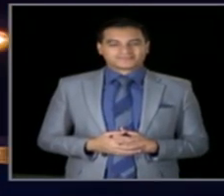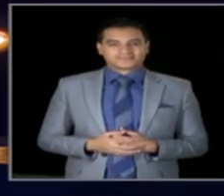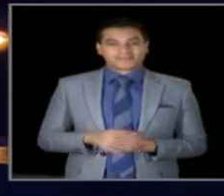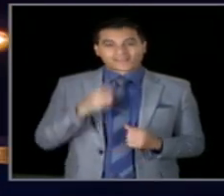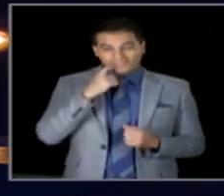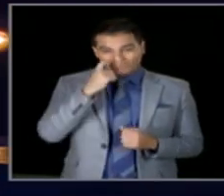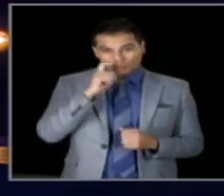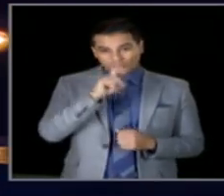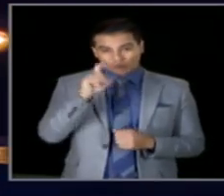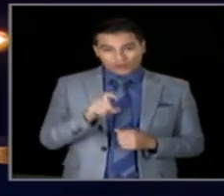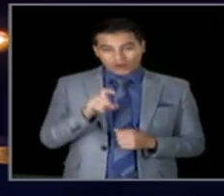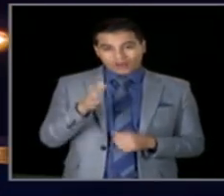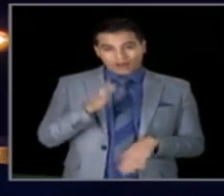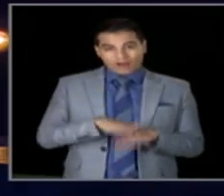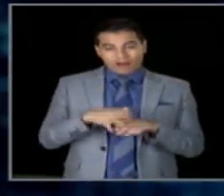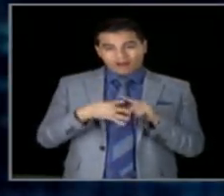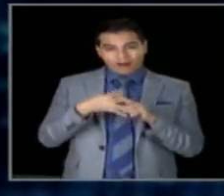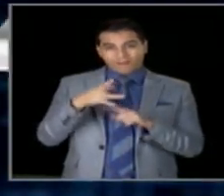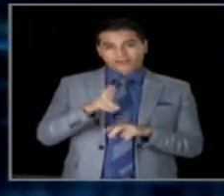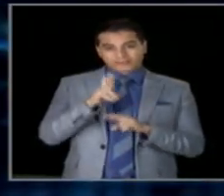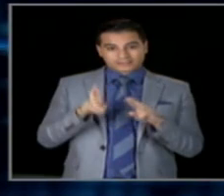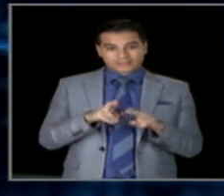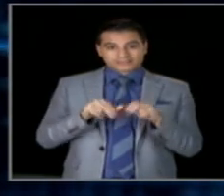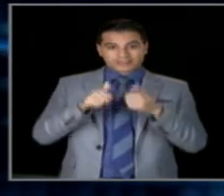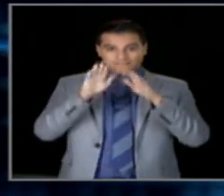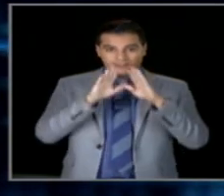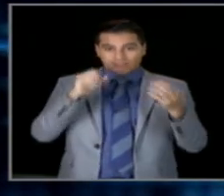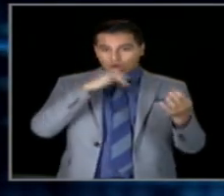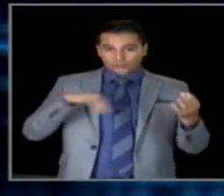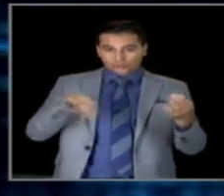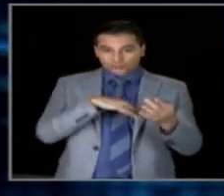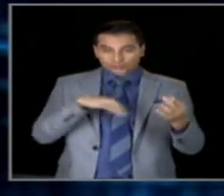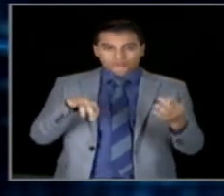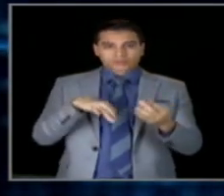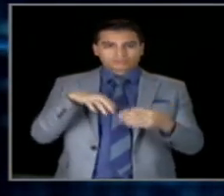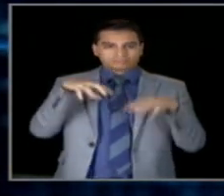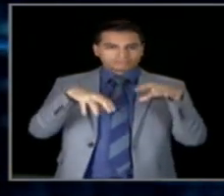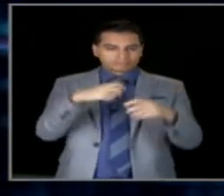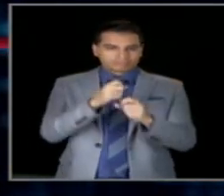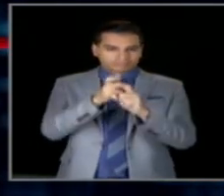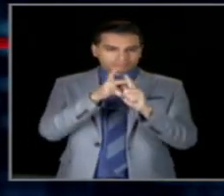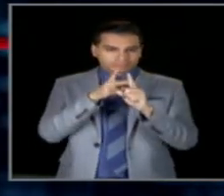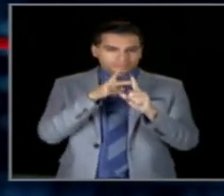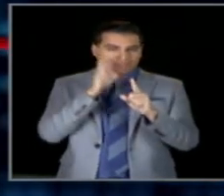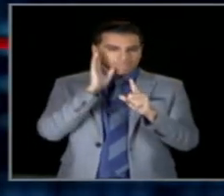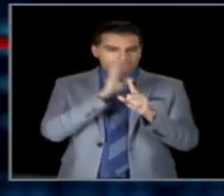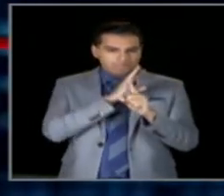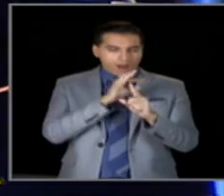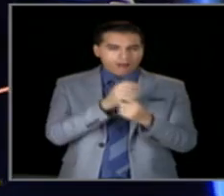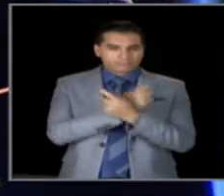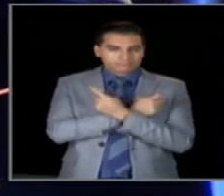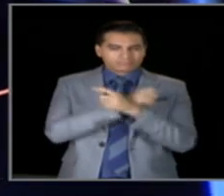طبعا أسئلة الفنون 4 أسئلة: سينما ومسرح، أغاني وموسيقى، لوحات ومعالم، وسرعة